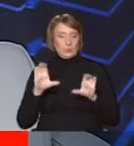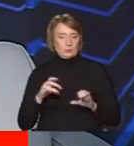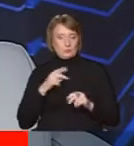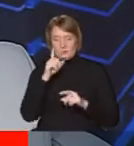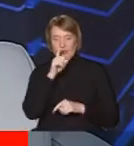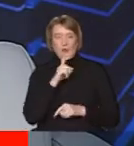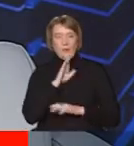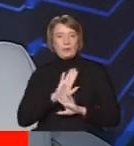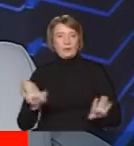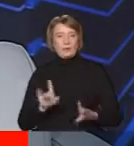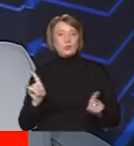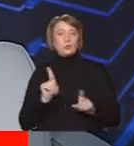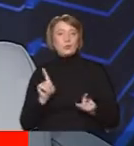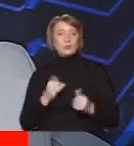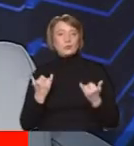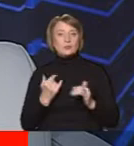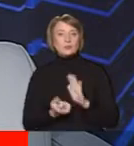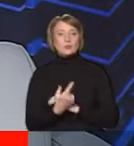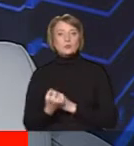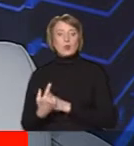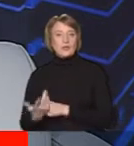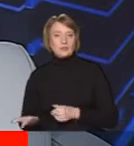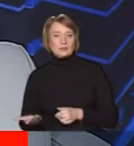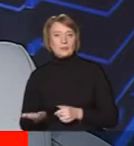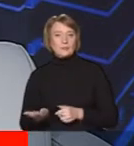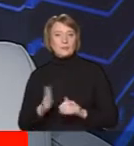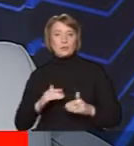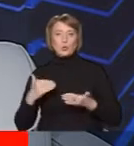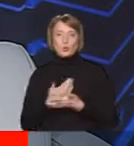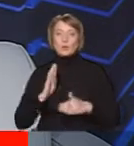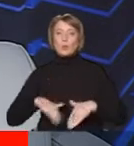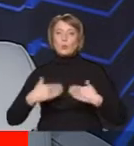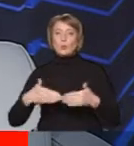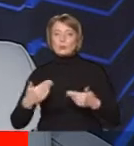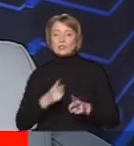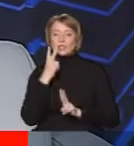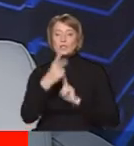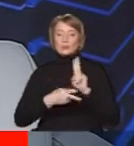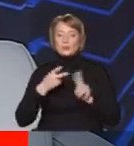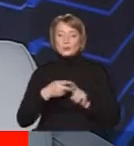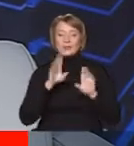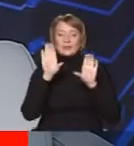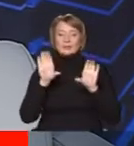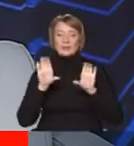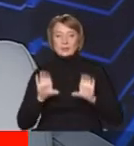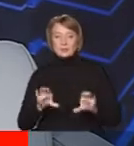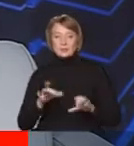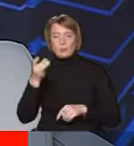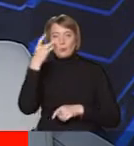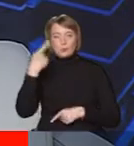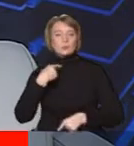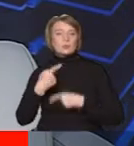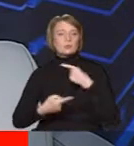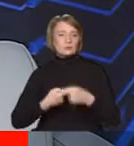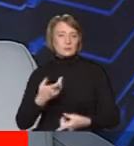Що буде, у нас почали зараз з'являтися нові пропозиції до зміни законодавства про культурну спадщину. Що там буде далі?